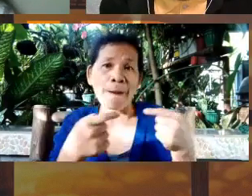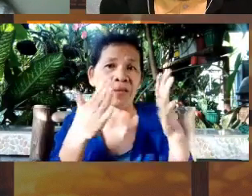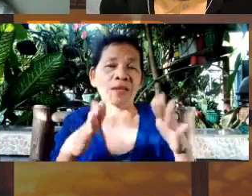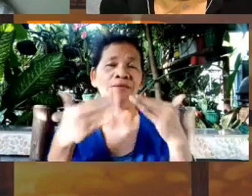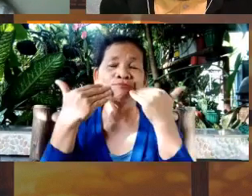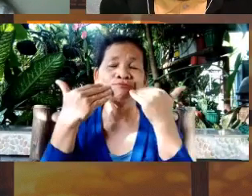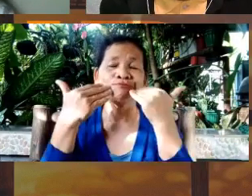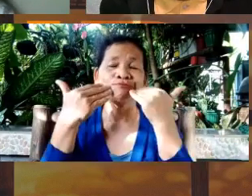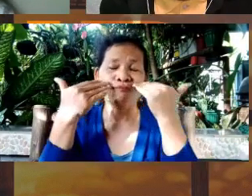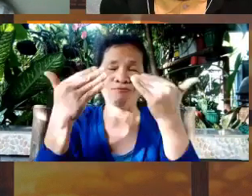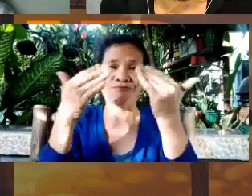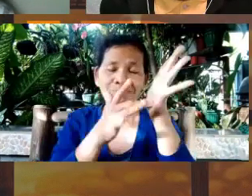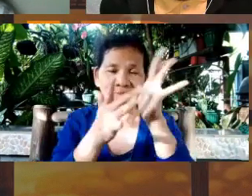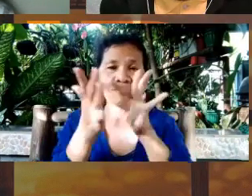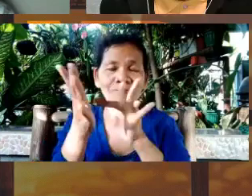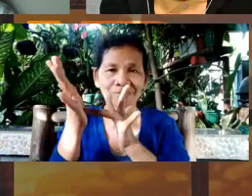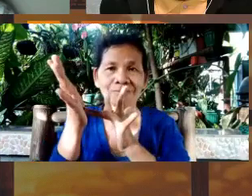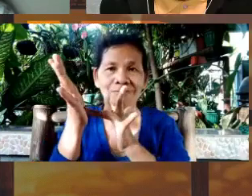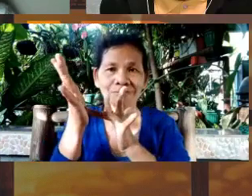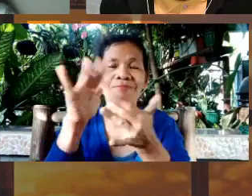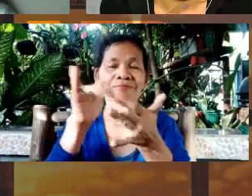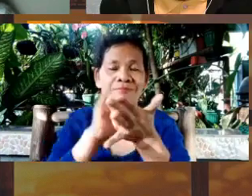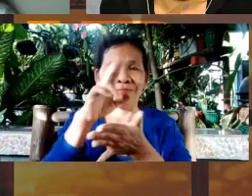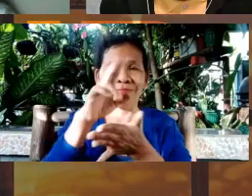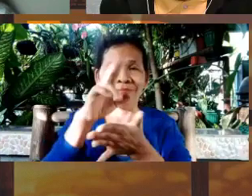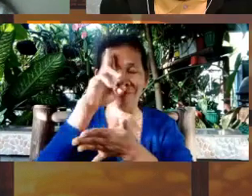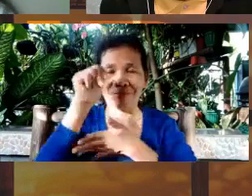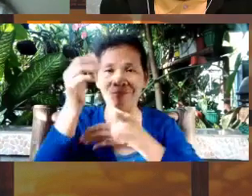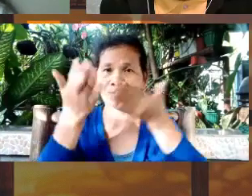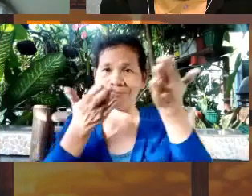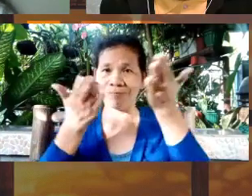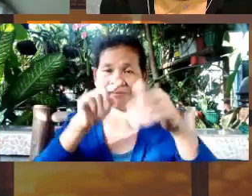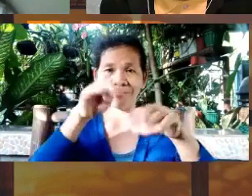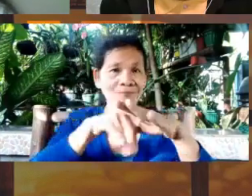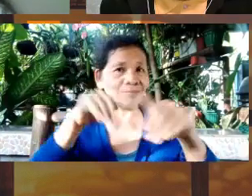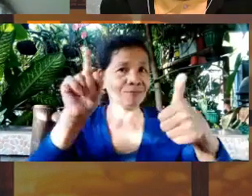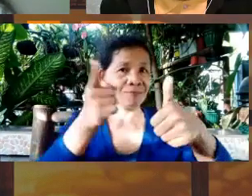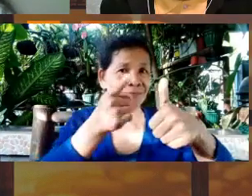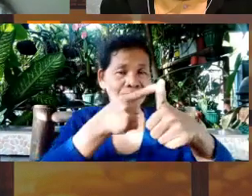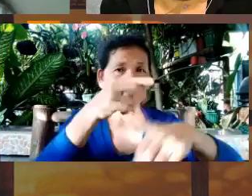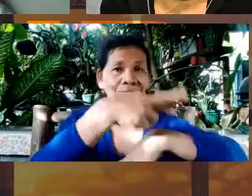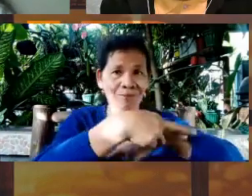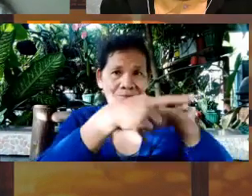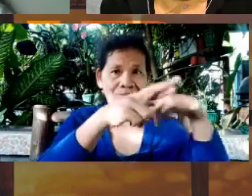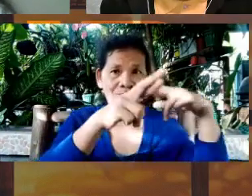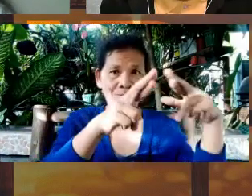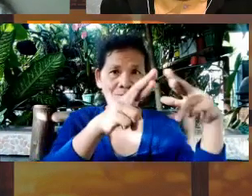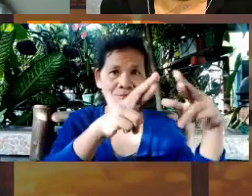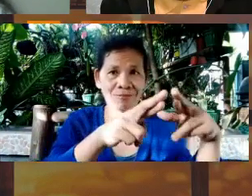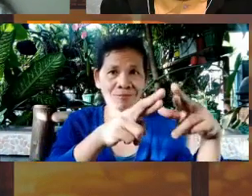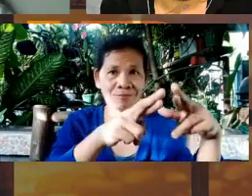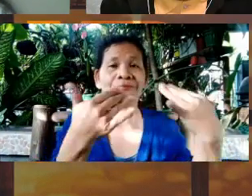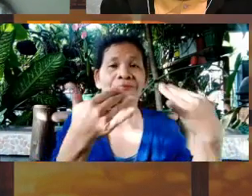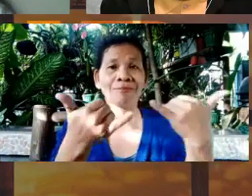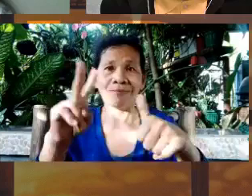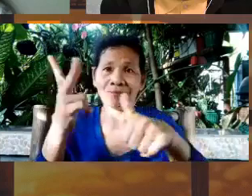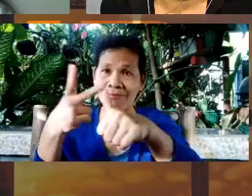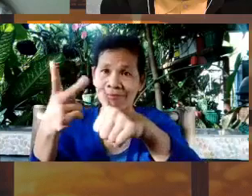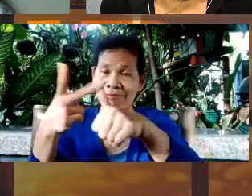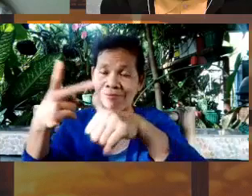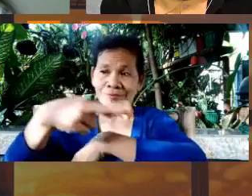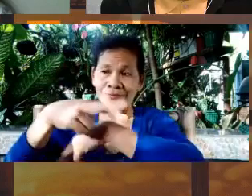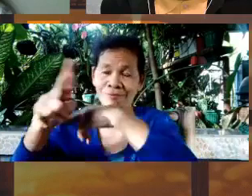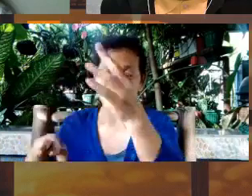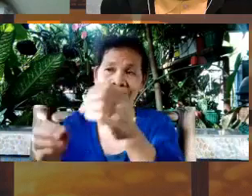Panginoong Hesus, ipinaglingkod niya ito sa first apartment at ngayon nga, siya ay nasa second apartment sa holy